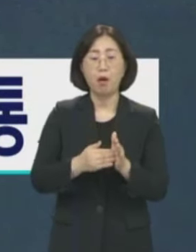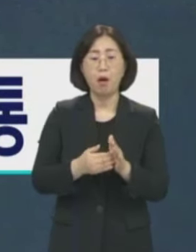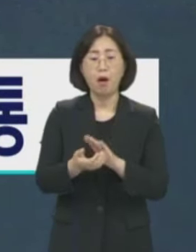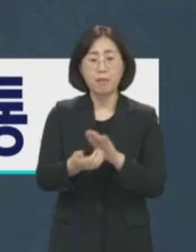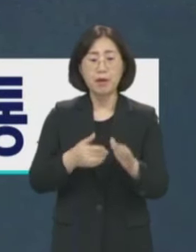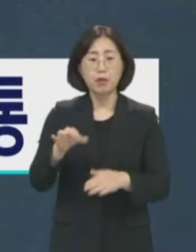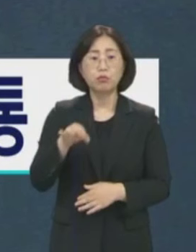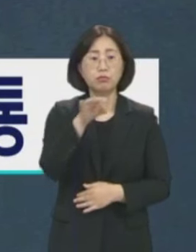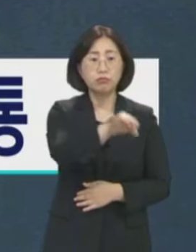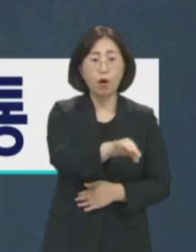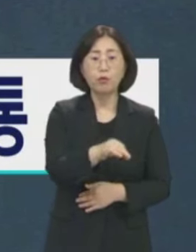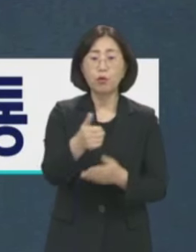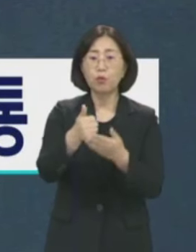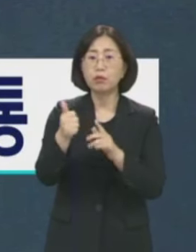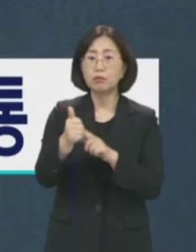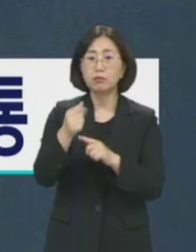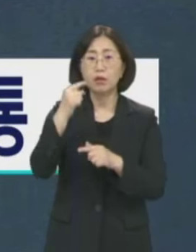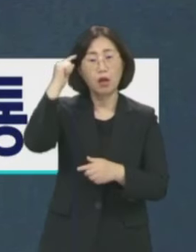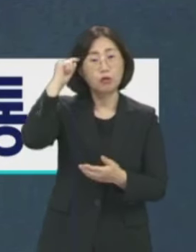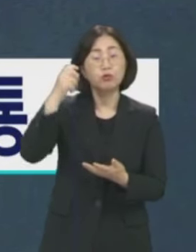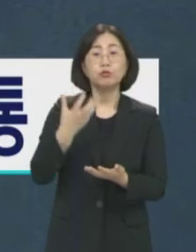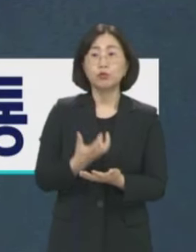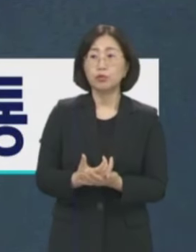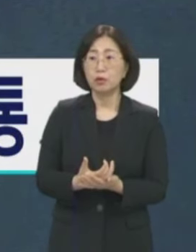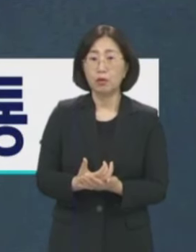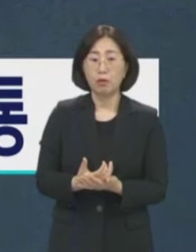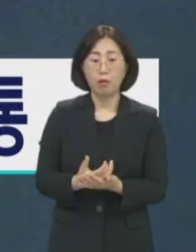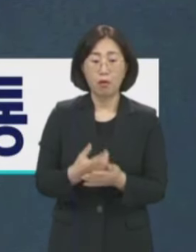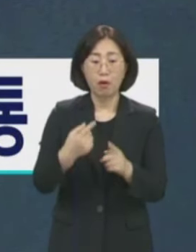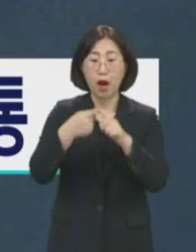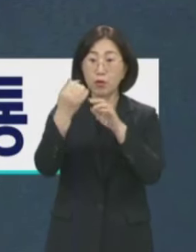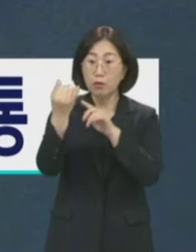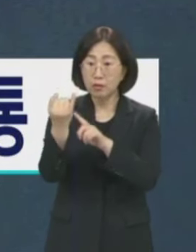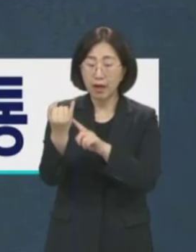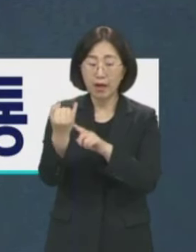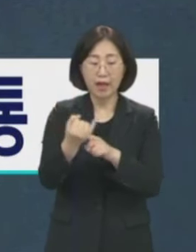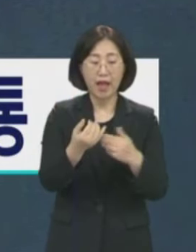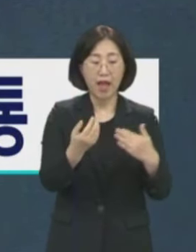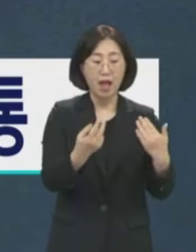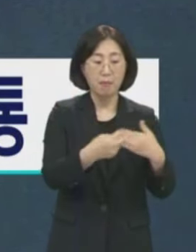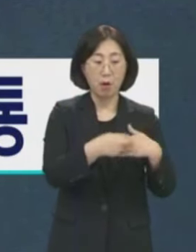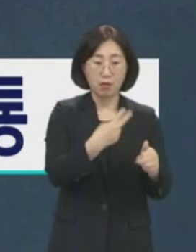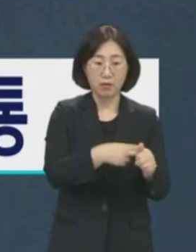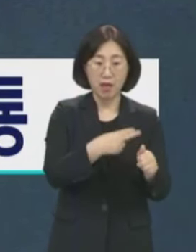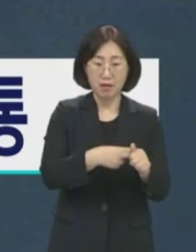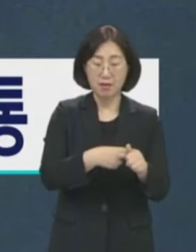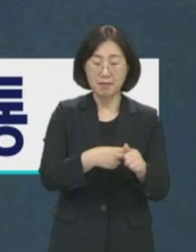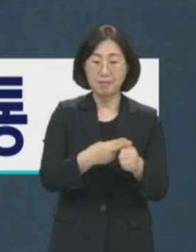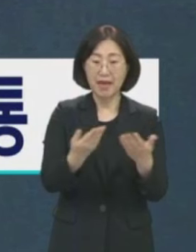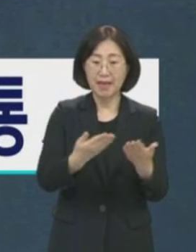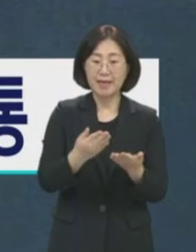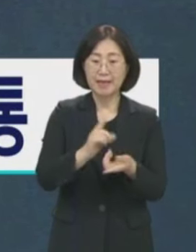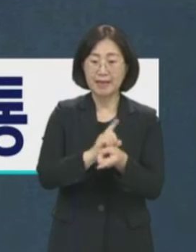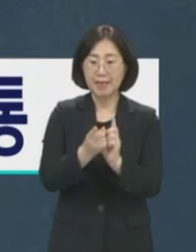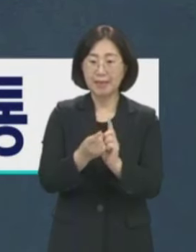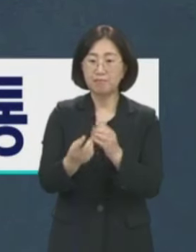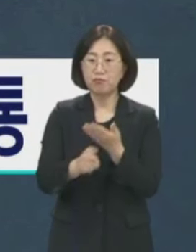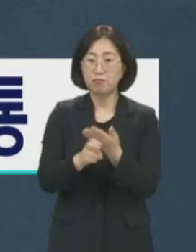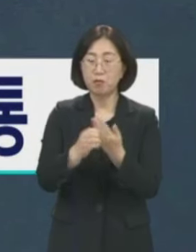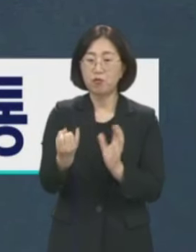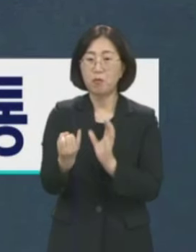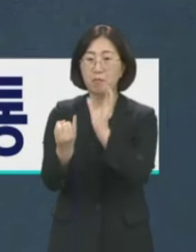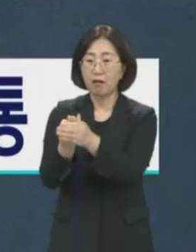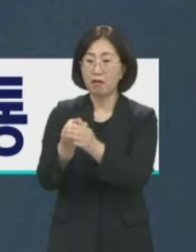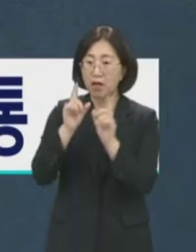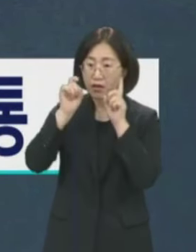미리 결제했던 고객들은 큰 혼란에 빠졌고 간호사에게 의사가 해야 할 의료행위를 불법으로 시켰다는 주장도 제기되며 논란이